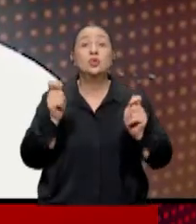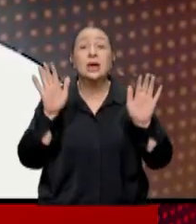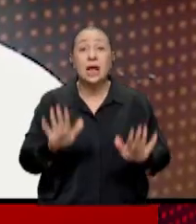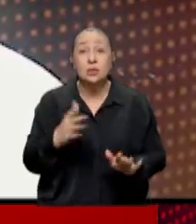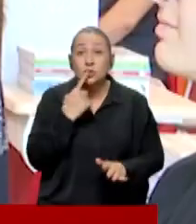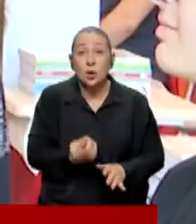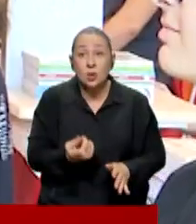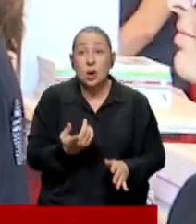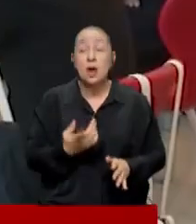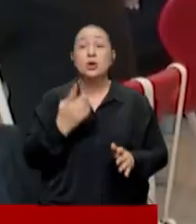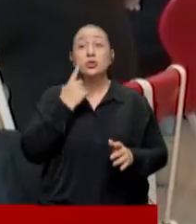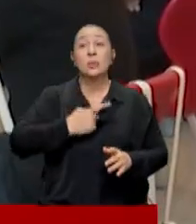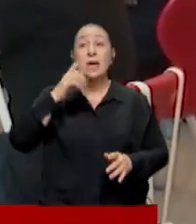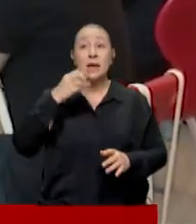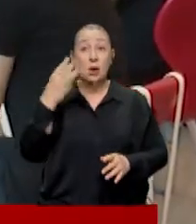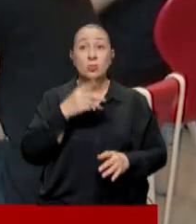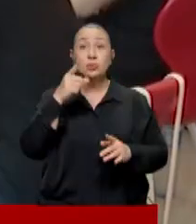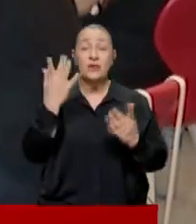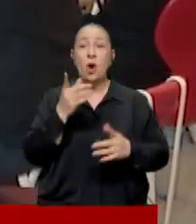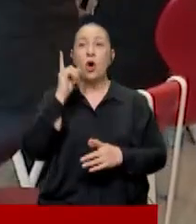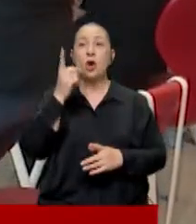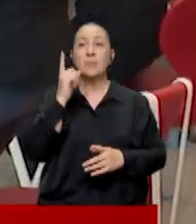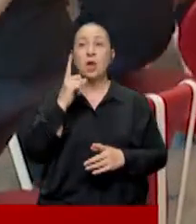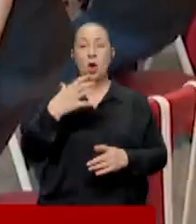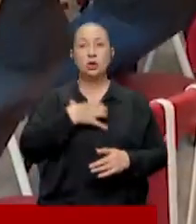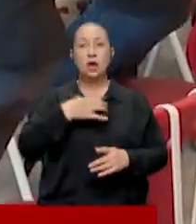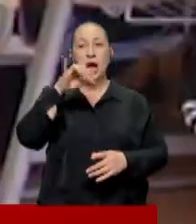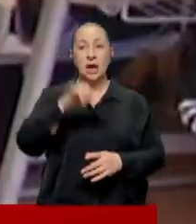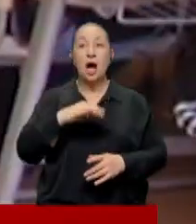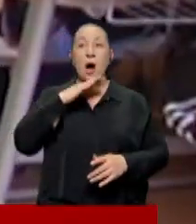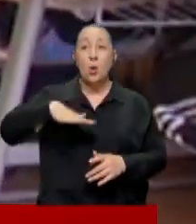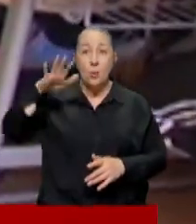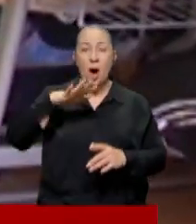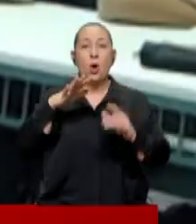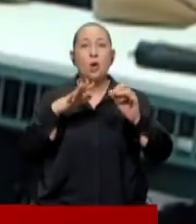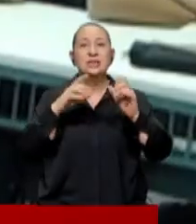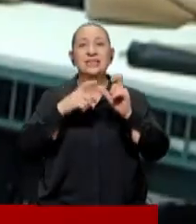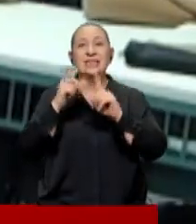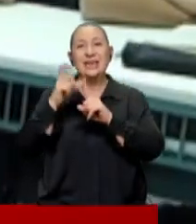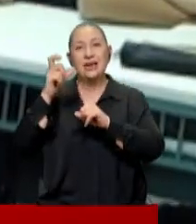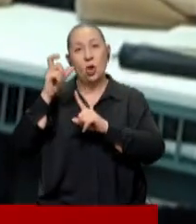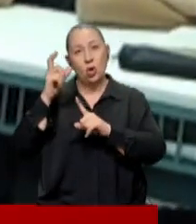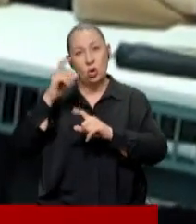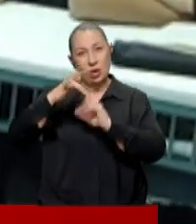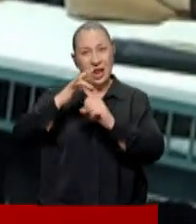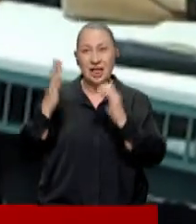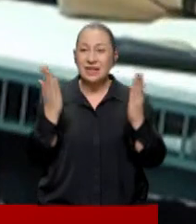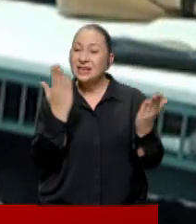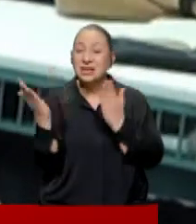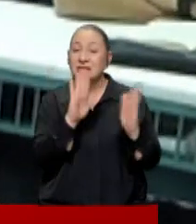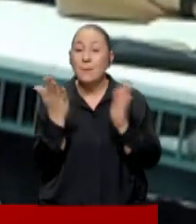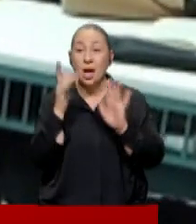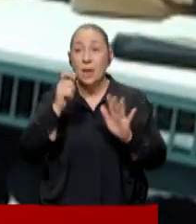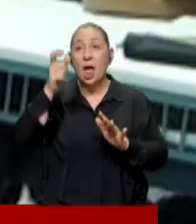kaldığını ifade etmiş. Cumhurbaşkanı Erdoğan bu kez öğretmenlerin özlük haklarını Avrupa ve OECD ülkeleriyle kıyasladı. Öğretmen maaşını en